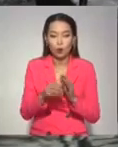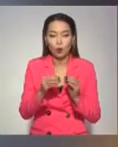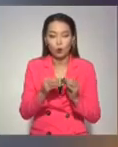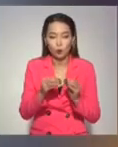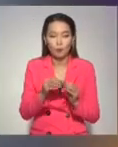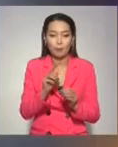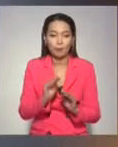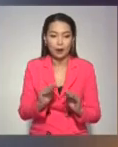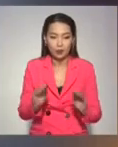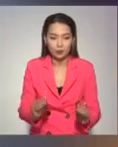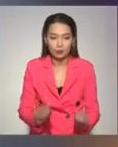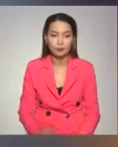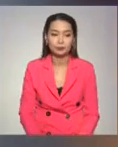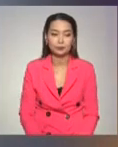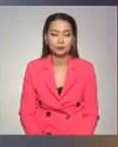бала.